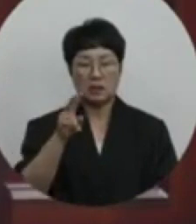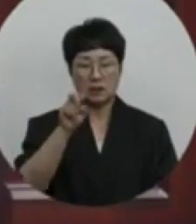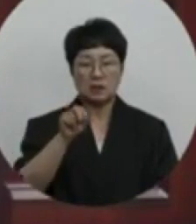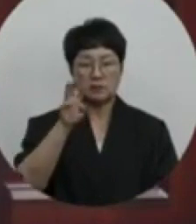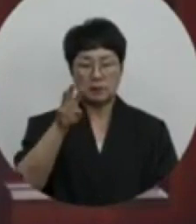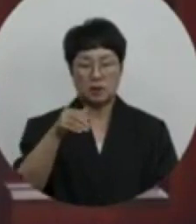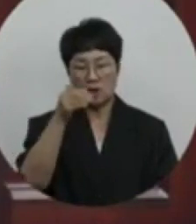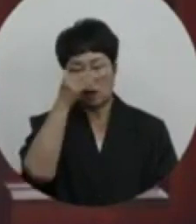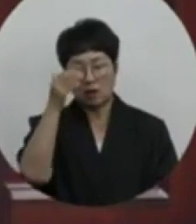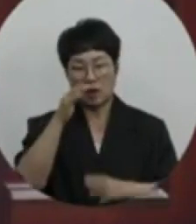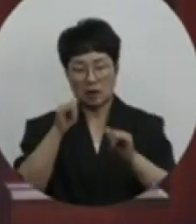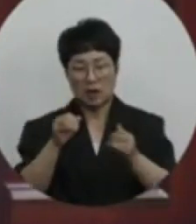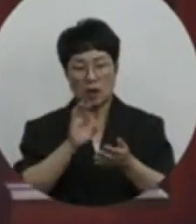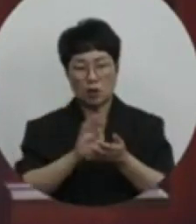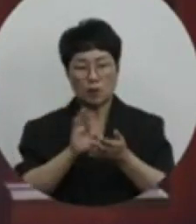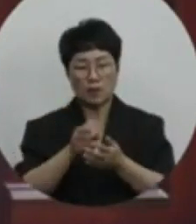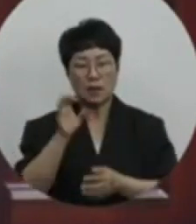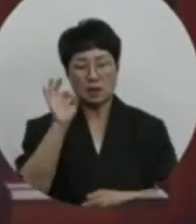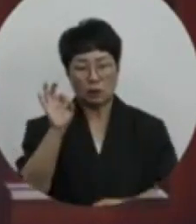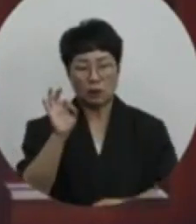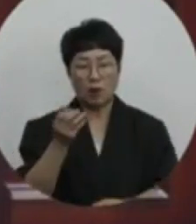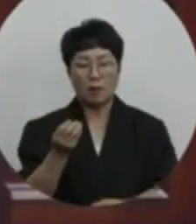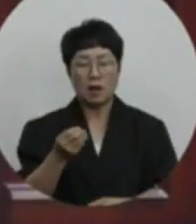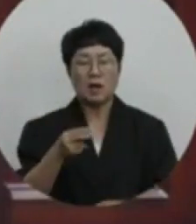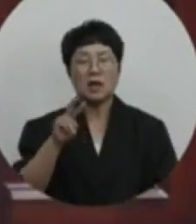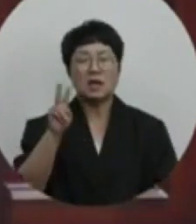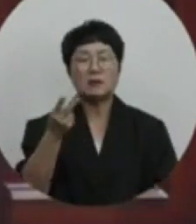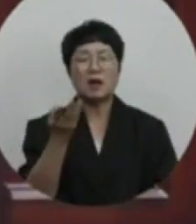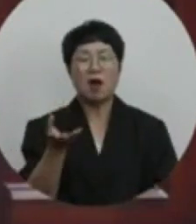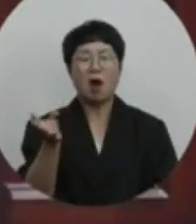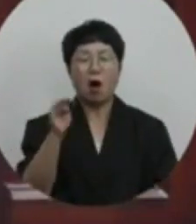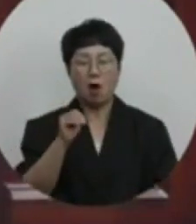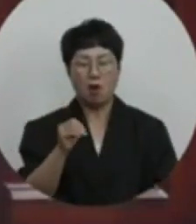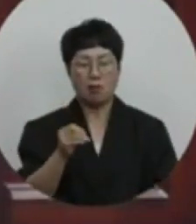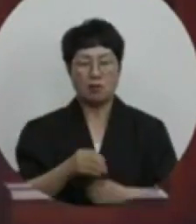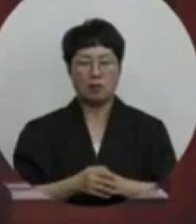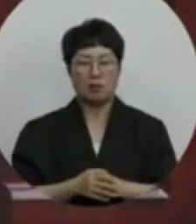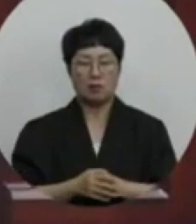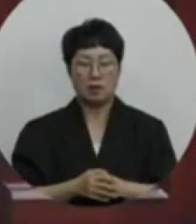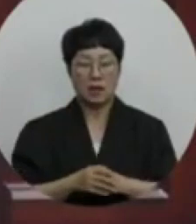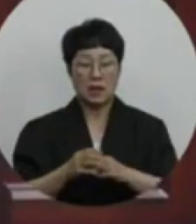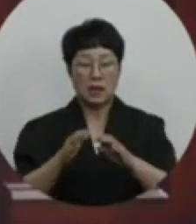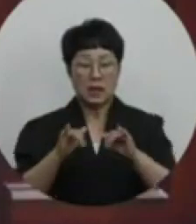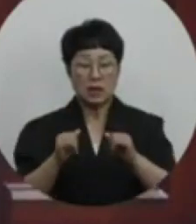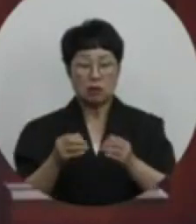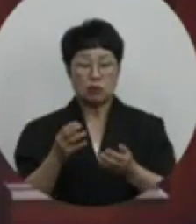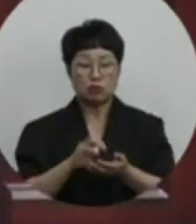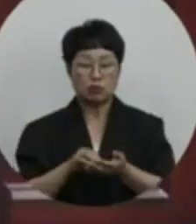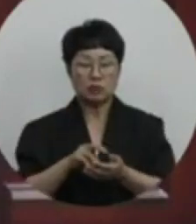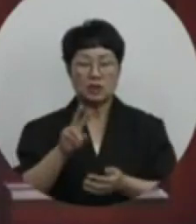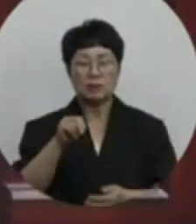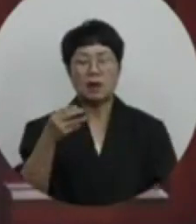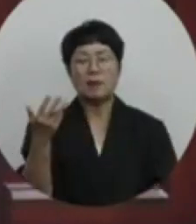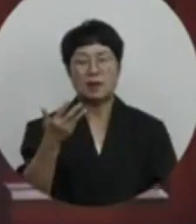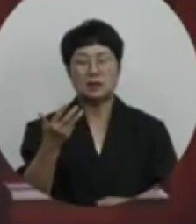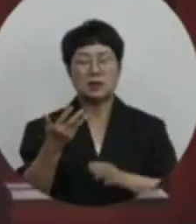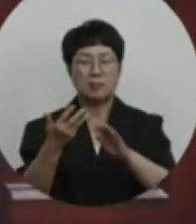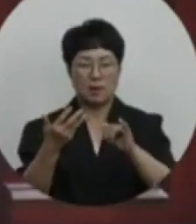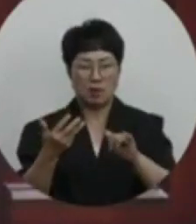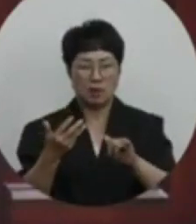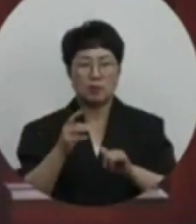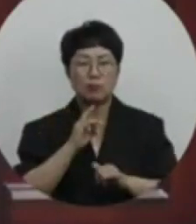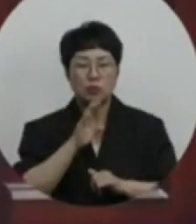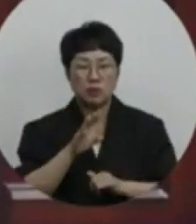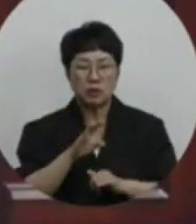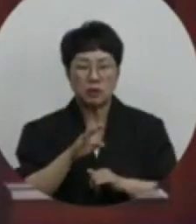2023년 관광객 소비 금액은 무려 200억에 해당합니다. 인구 수는 2만 8천 명으로